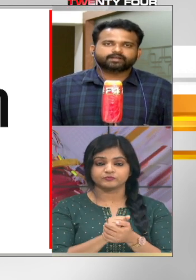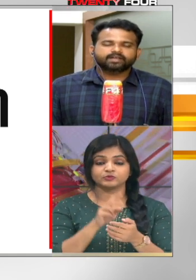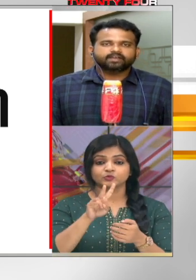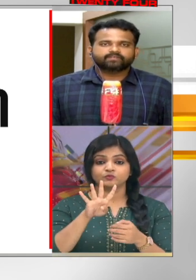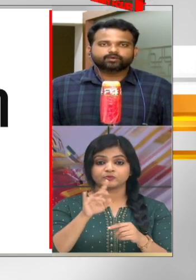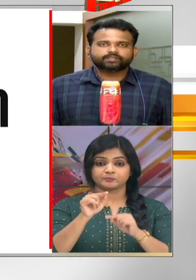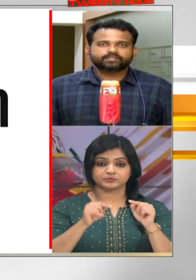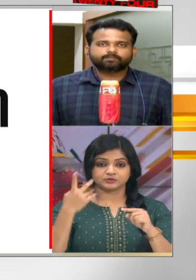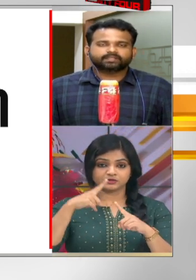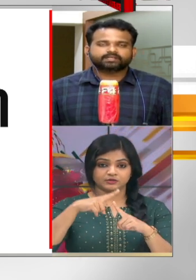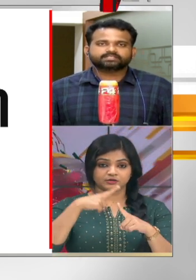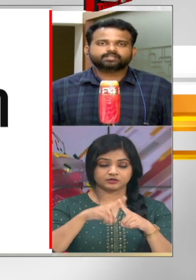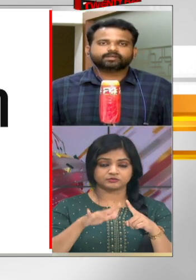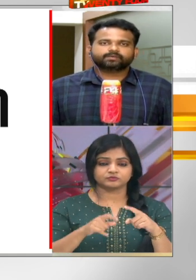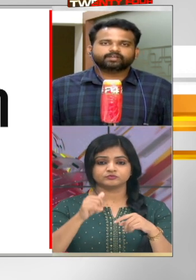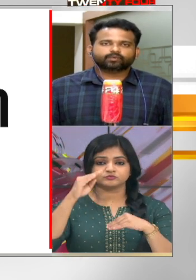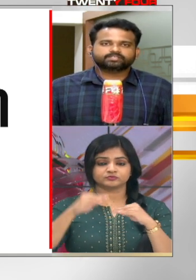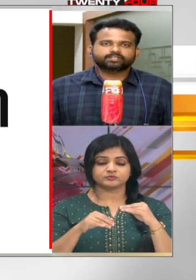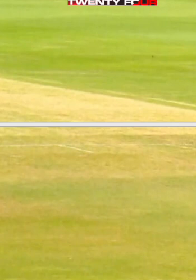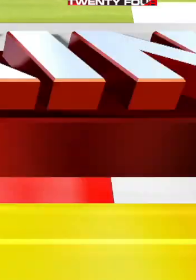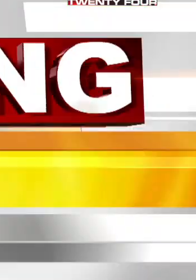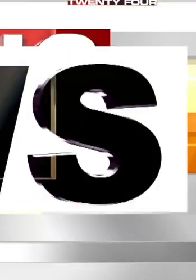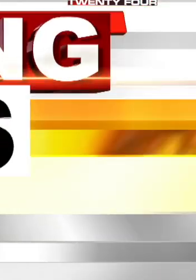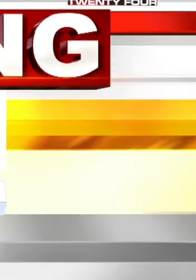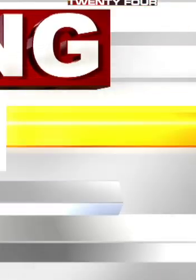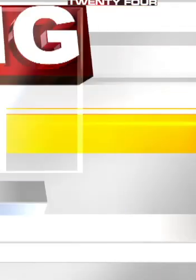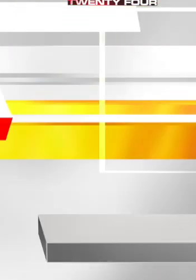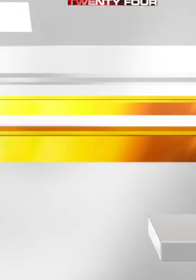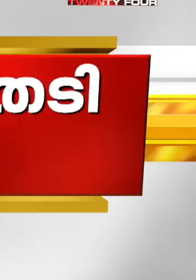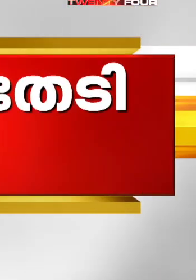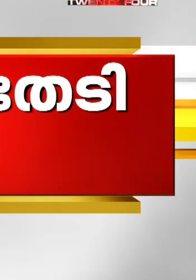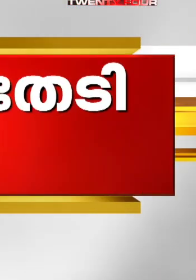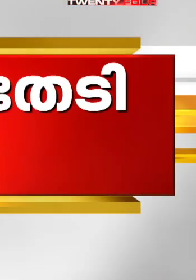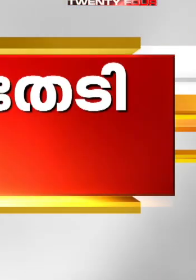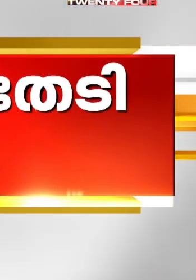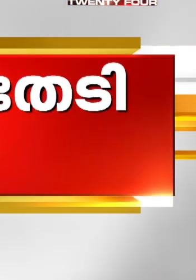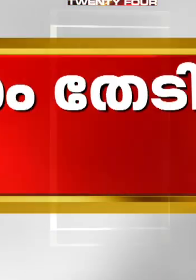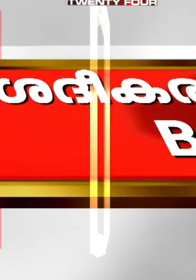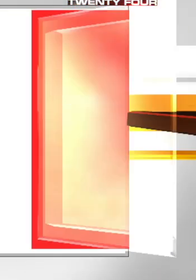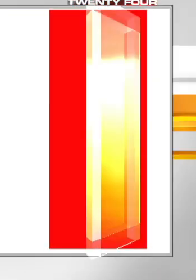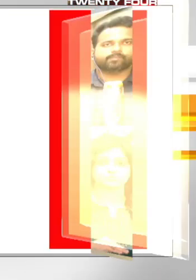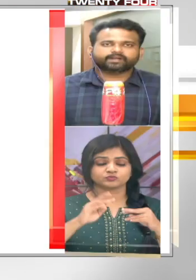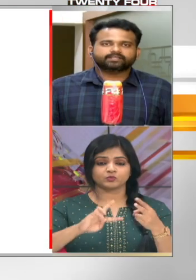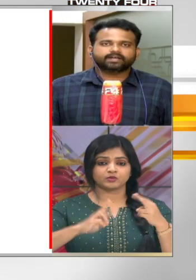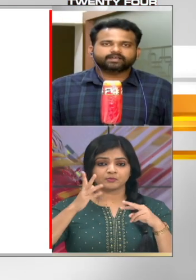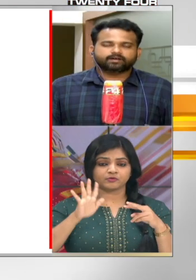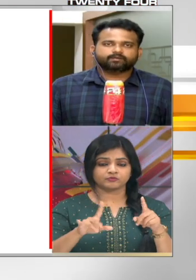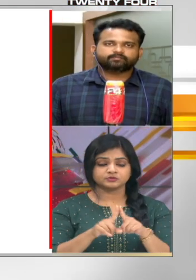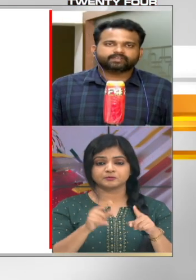24% വിനോദ നികുതി 12% കുറച്ചിരുന്നു. എന്നാൽ ഈ ടിക്കറ്റ് നിരക്കിൽ വലിയ വർധനവുണ്ടെന്ന് ജനങ്ങൾ ഉൾപ്പെടെ ഒരു